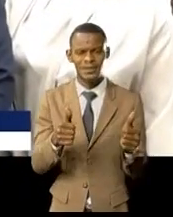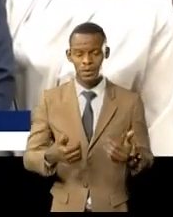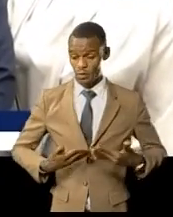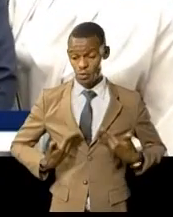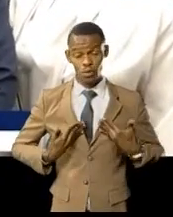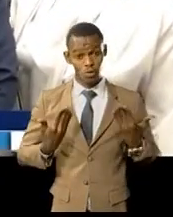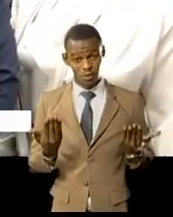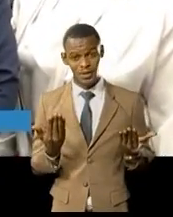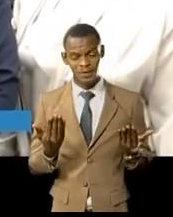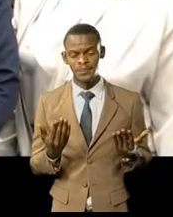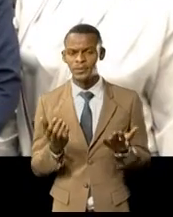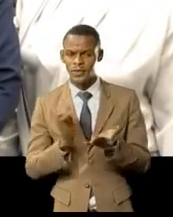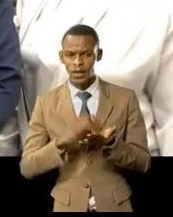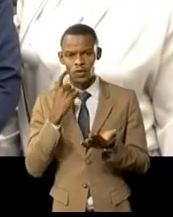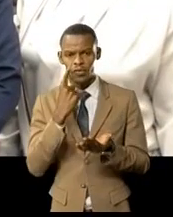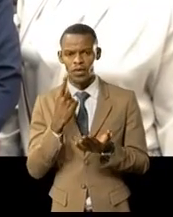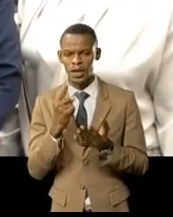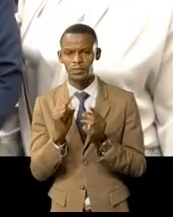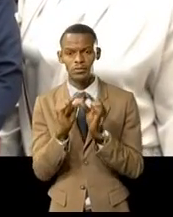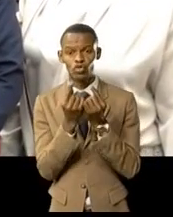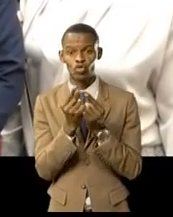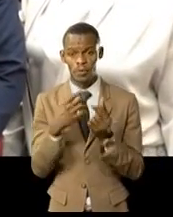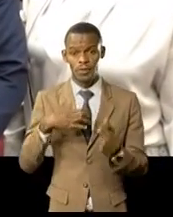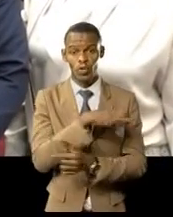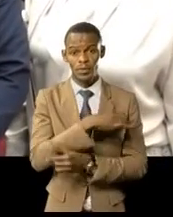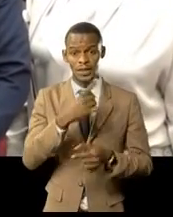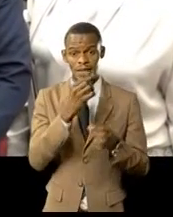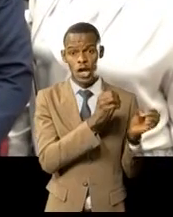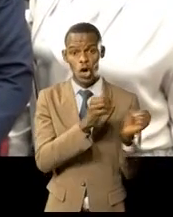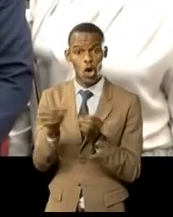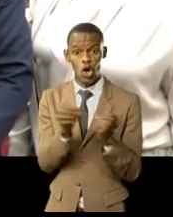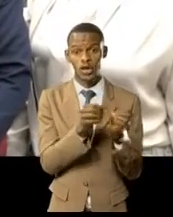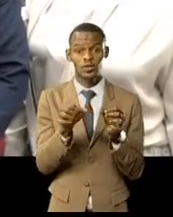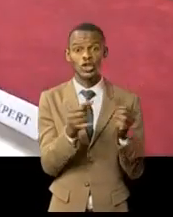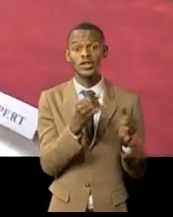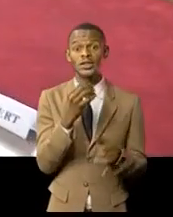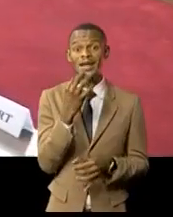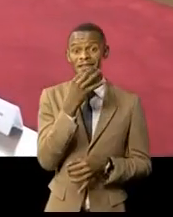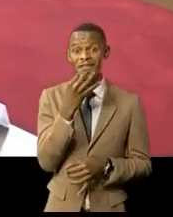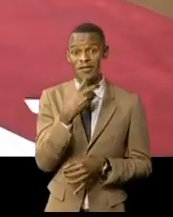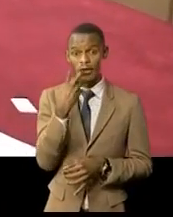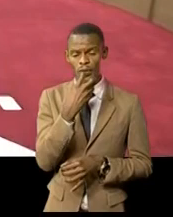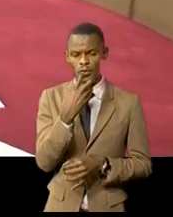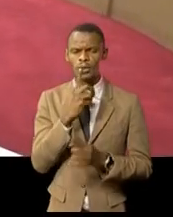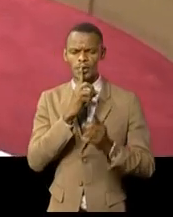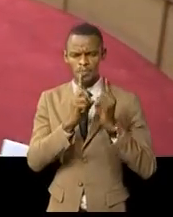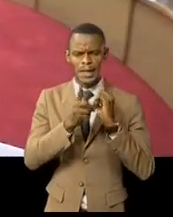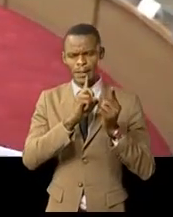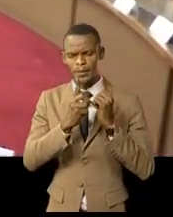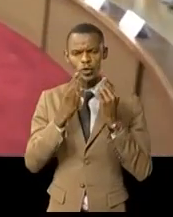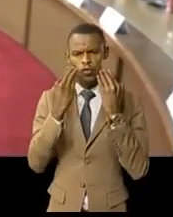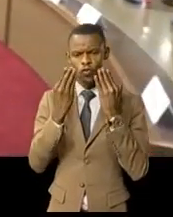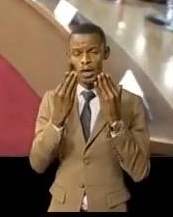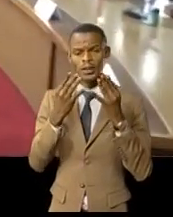de ce que le CNGF a accompli à ce jour. Nous avons là assisté à la détermination et à la confirmation de